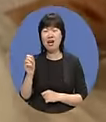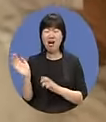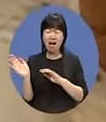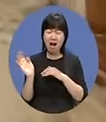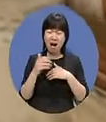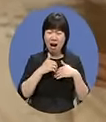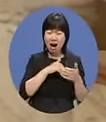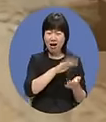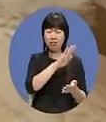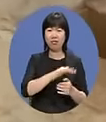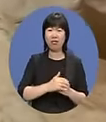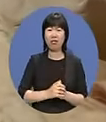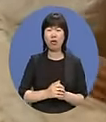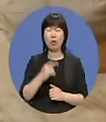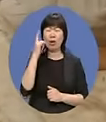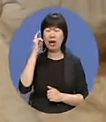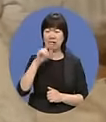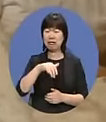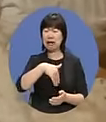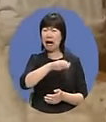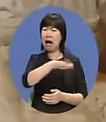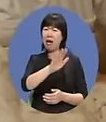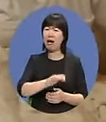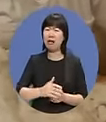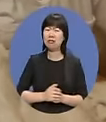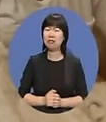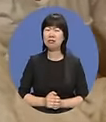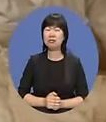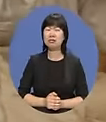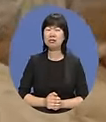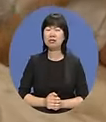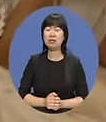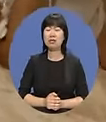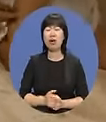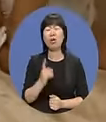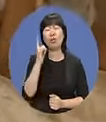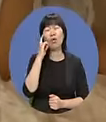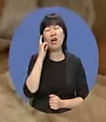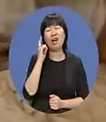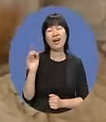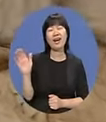진짜 왜 이래? 저리 가.